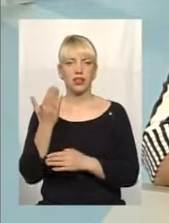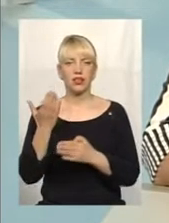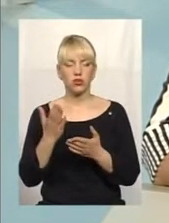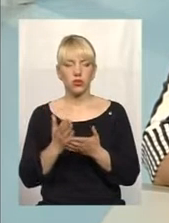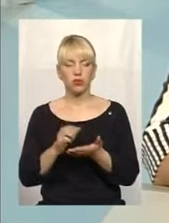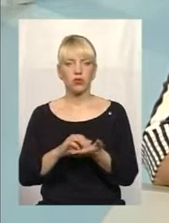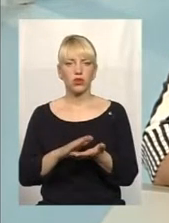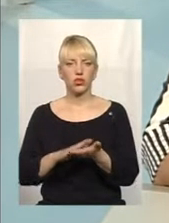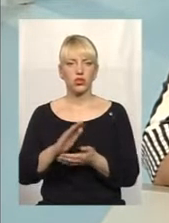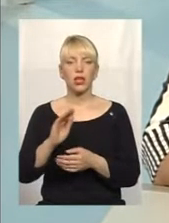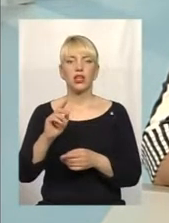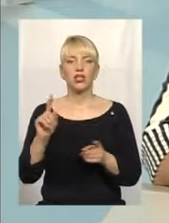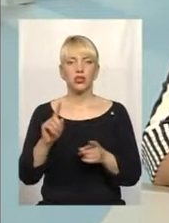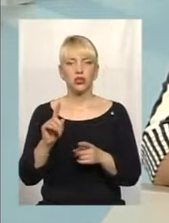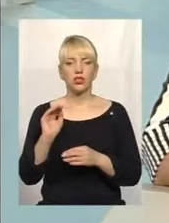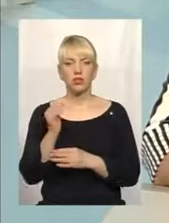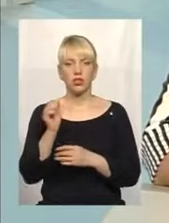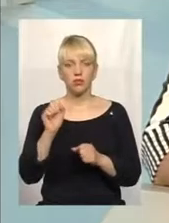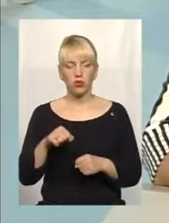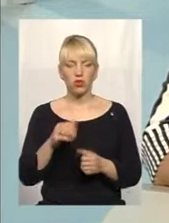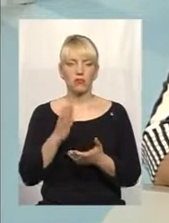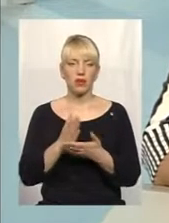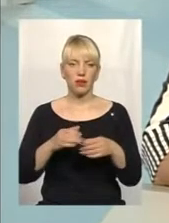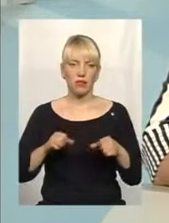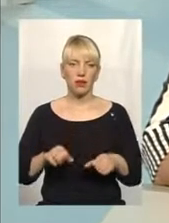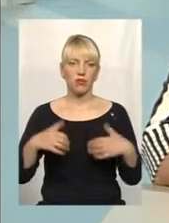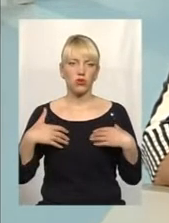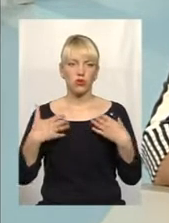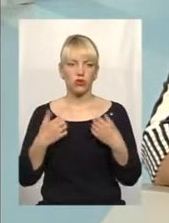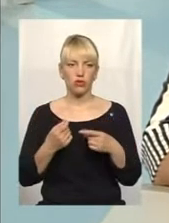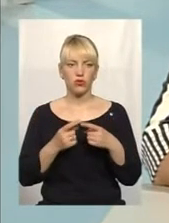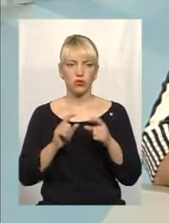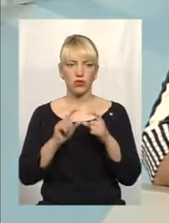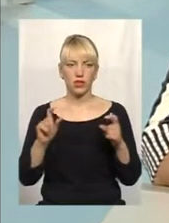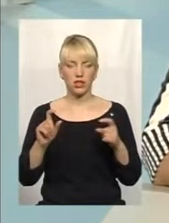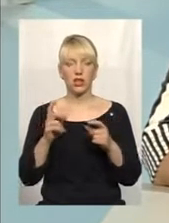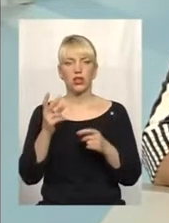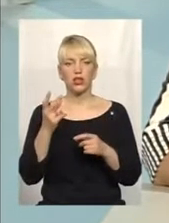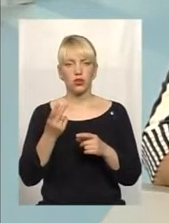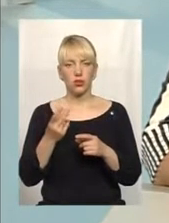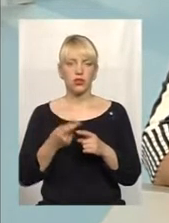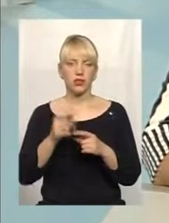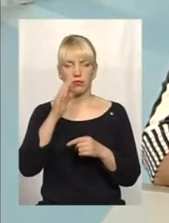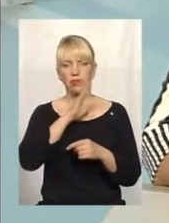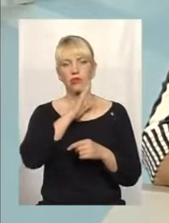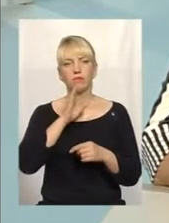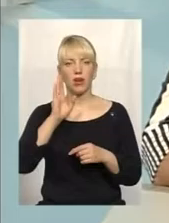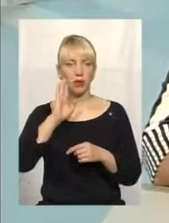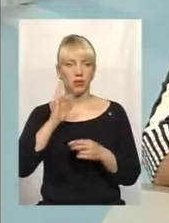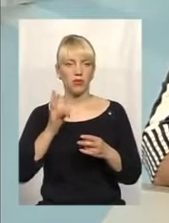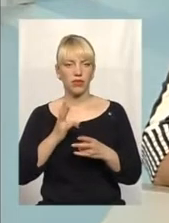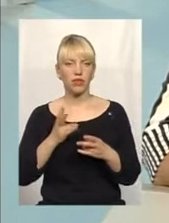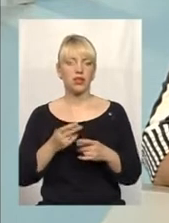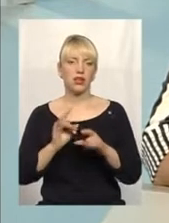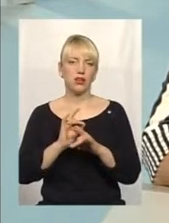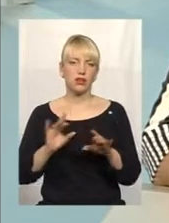має право оздоровлюватися в тому чи іншому закладі, тоді вже йде слідуючи за батьком і мамою, які